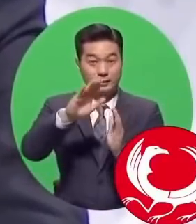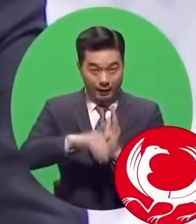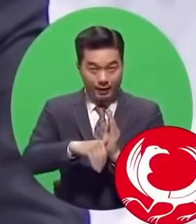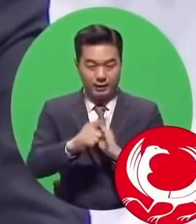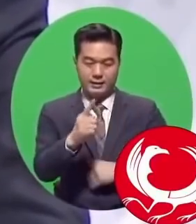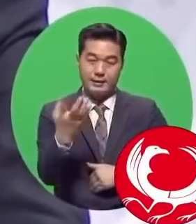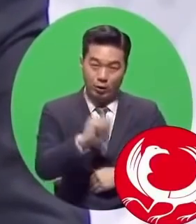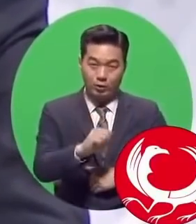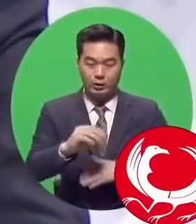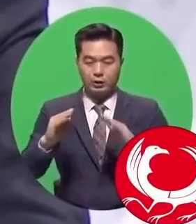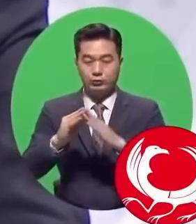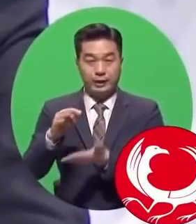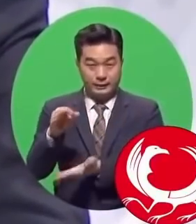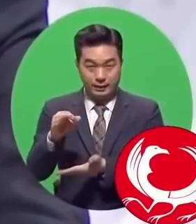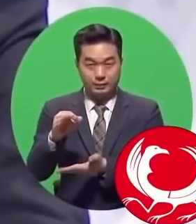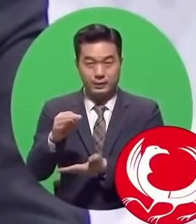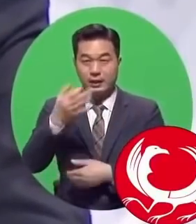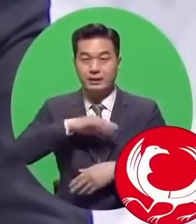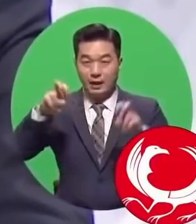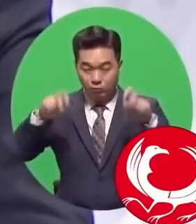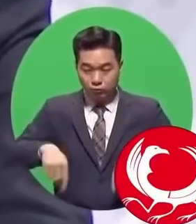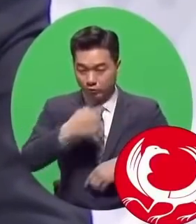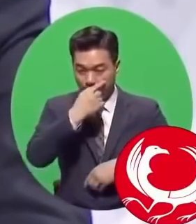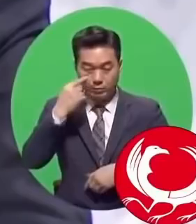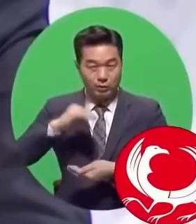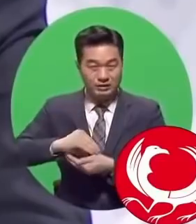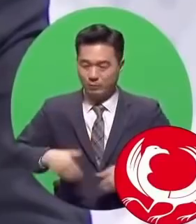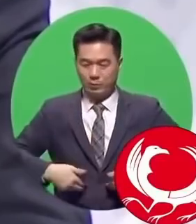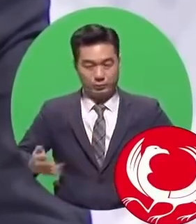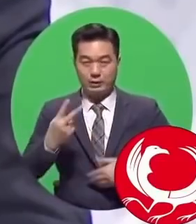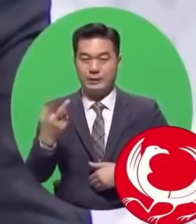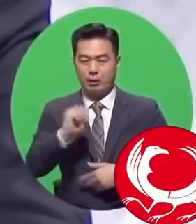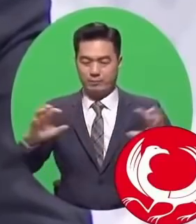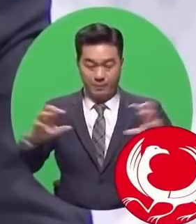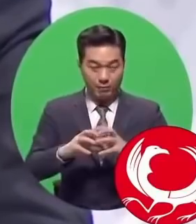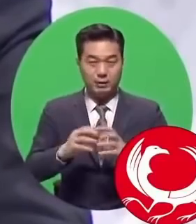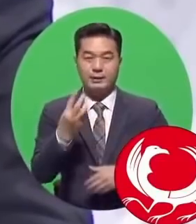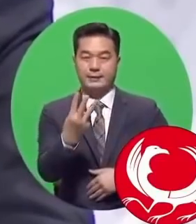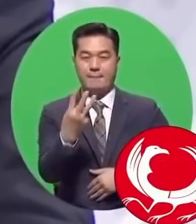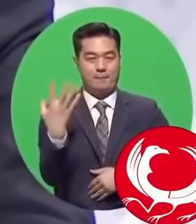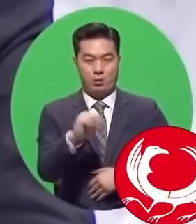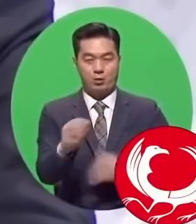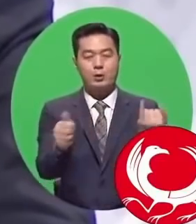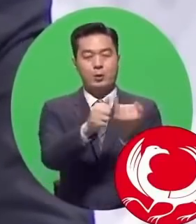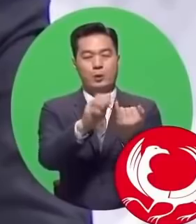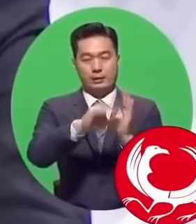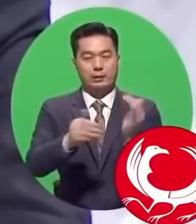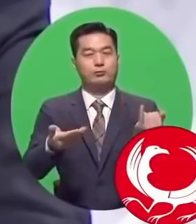결혼하면 1억 원, 주택자금 무이자 무담보 무보증 2억 원 해서 3억 원을